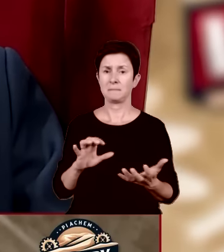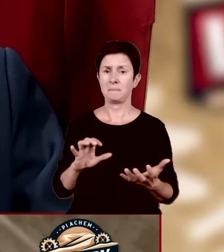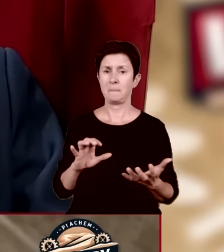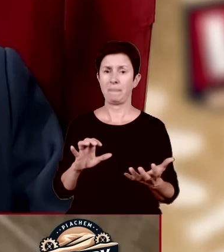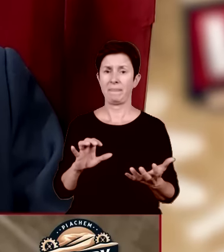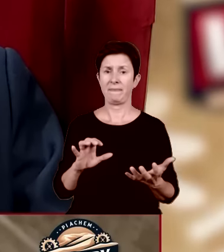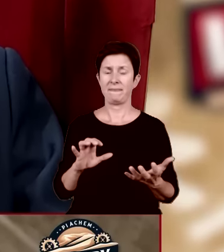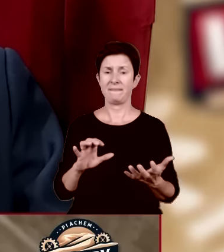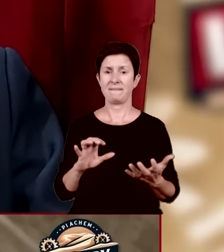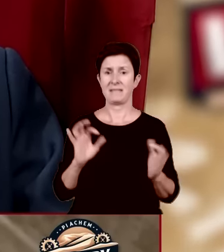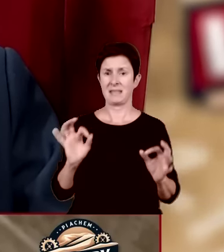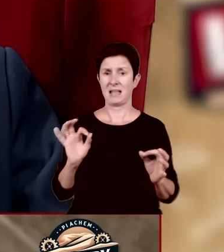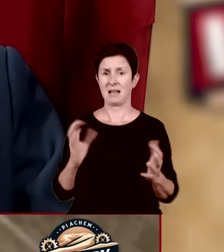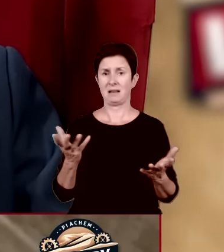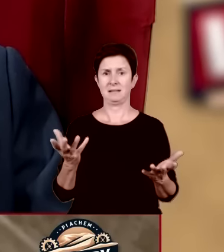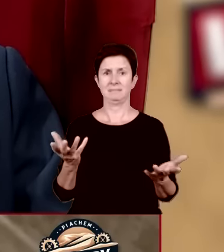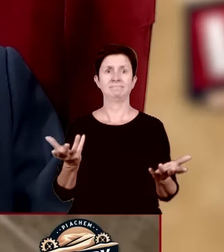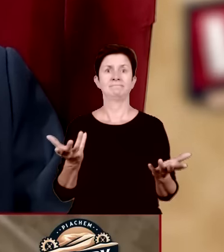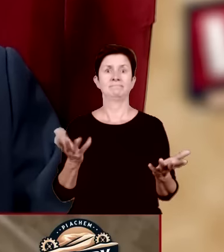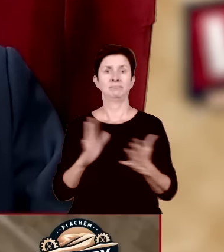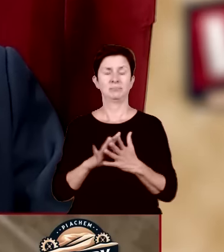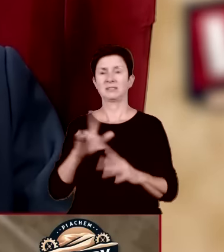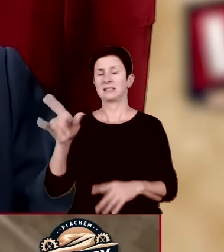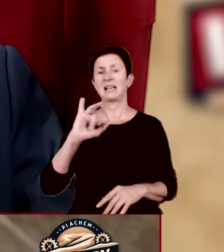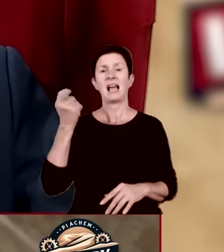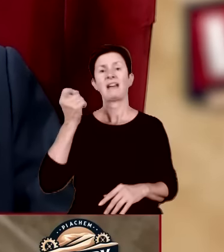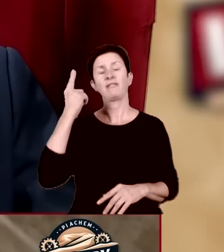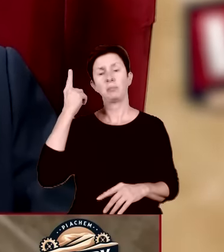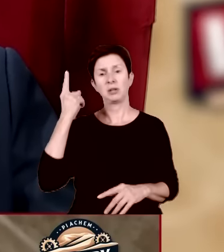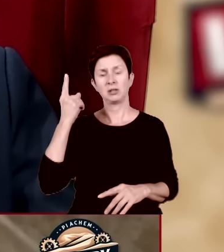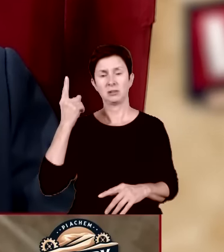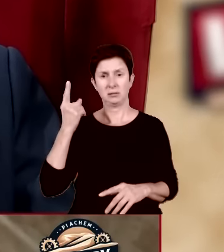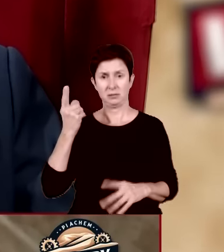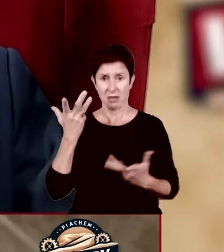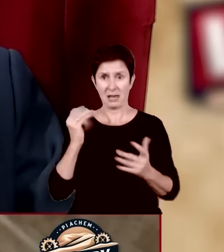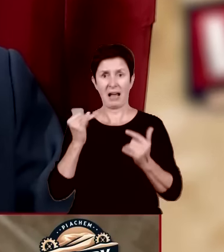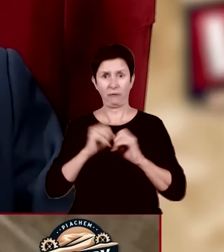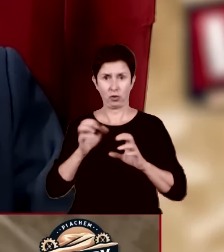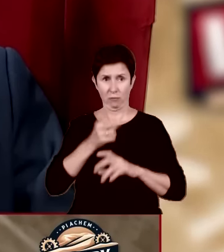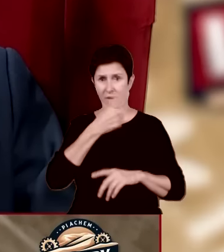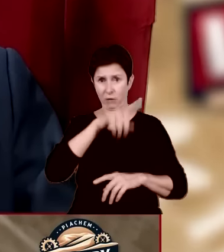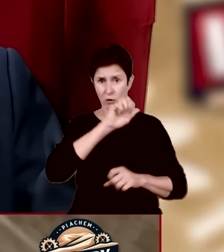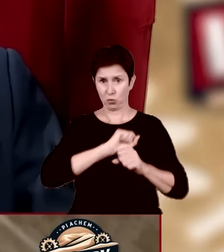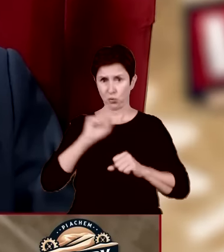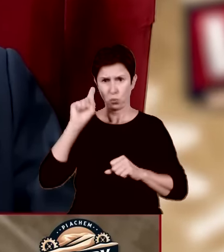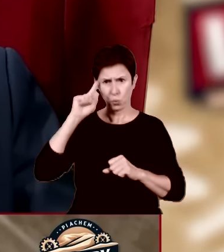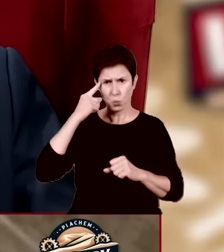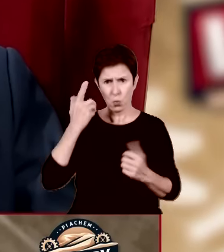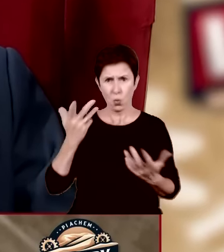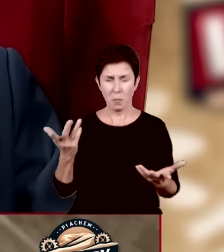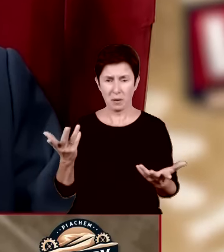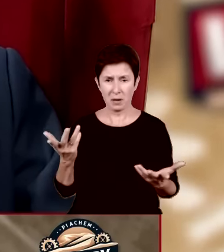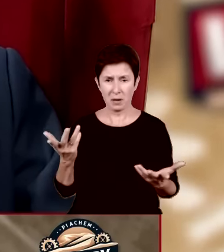i teraz bądź tu mądry i wymyśl, żeby wytłumaczyć, że oni wszyscy są głupi albo kierują się co najmniej